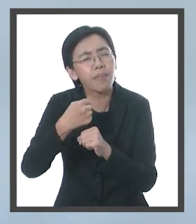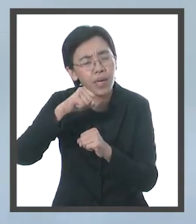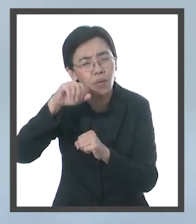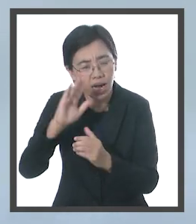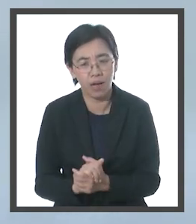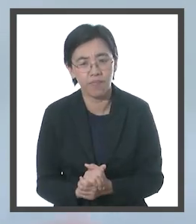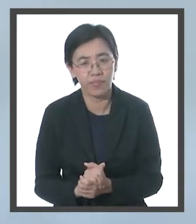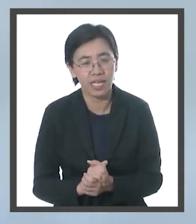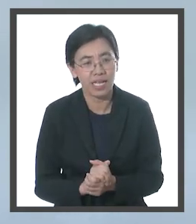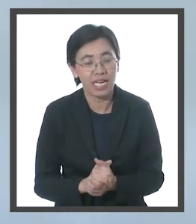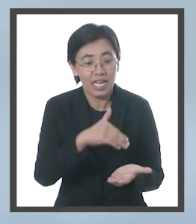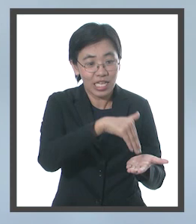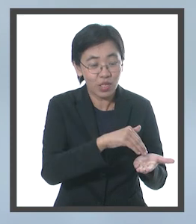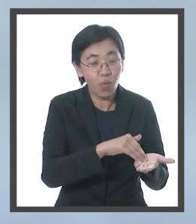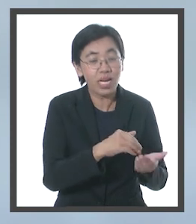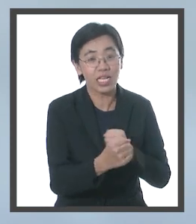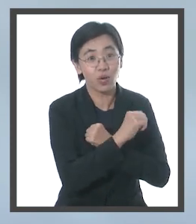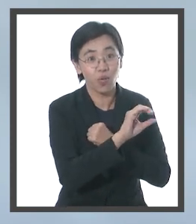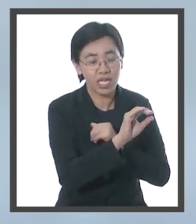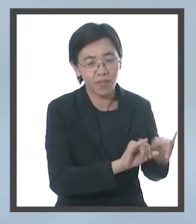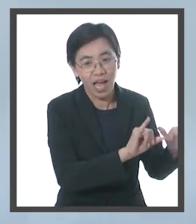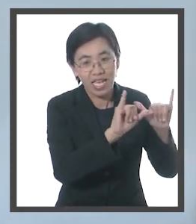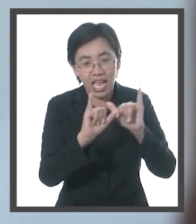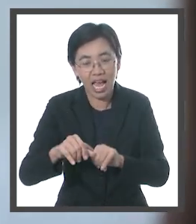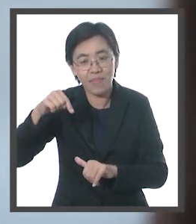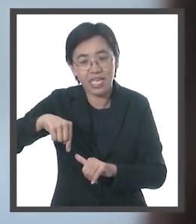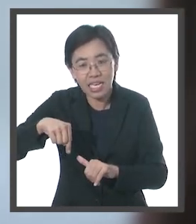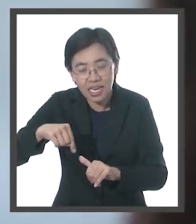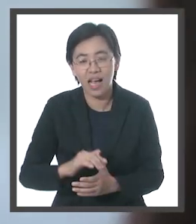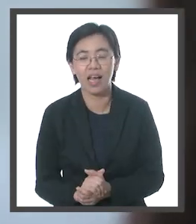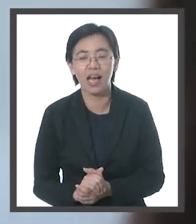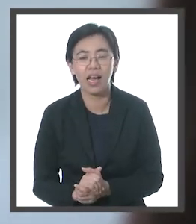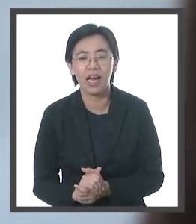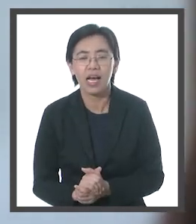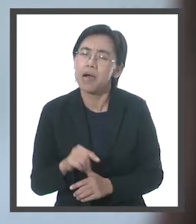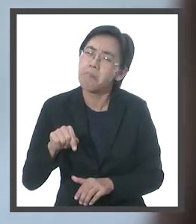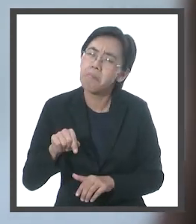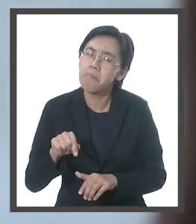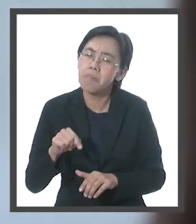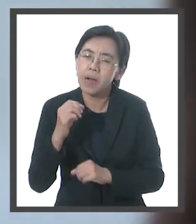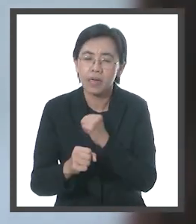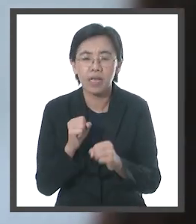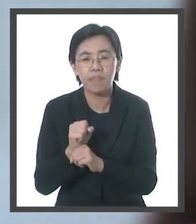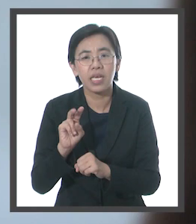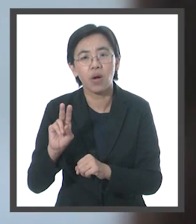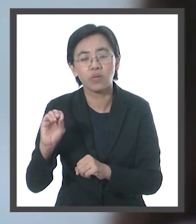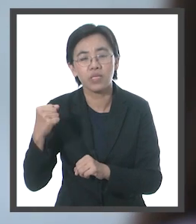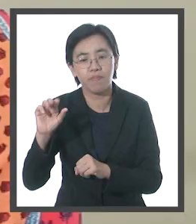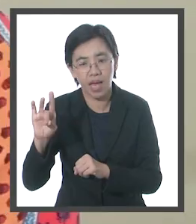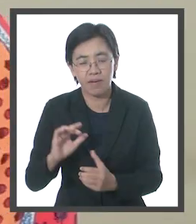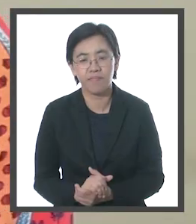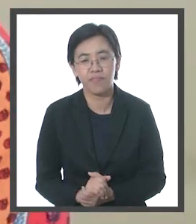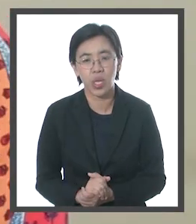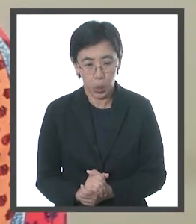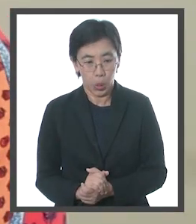แต่ว่าริสเนี่ยย้ายมาจากสูบิท50มาอยู่ที่จุดนี้ในกลางเมืองเนี่ยต้นปีนี้ก็2018ครับ โ